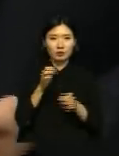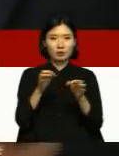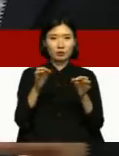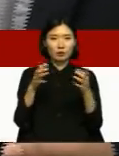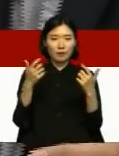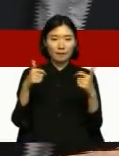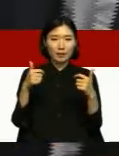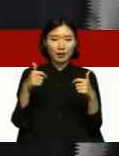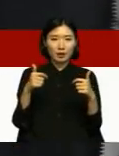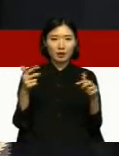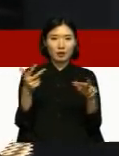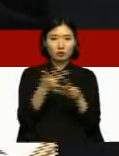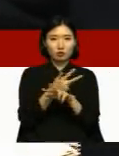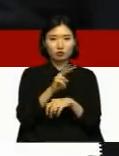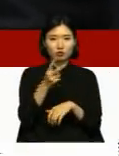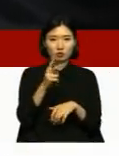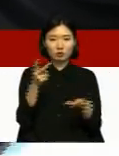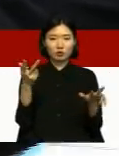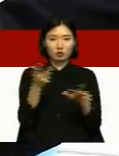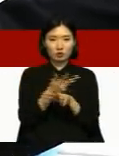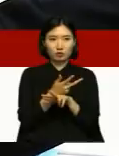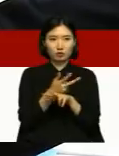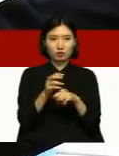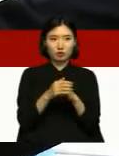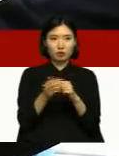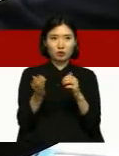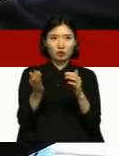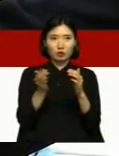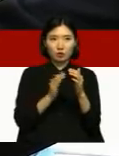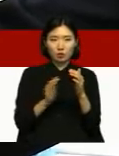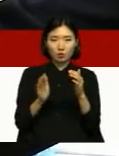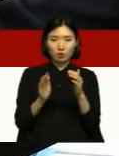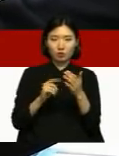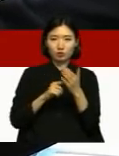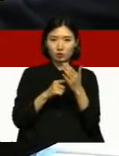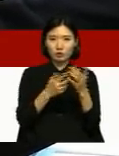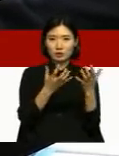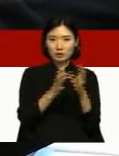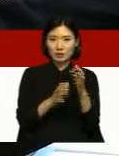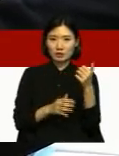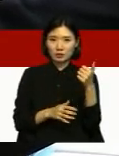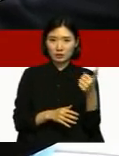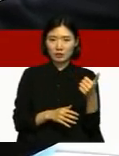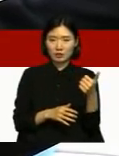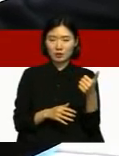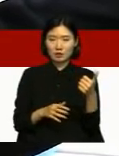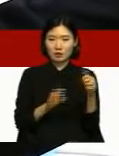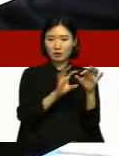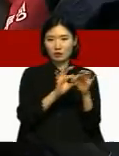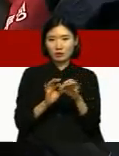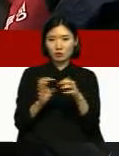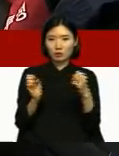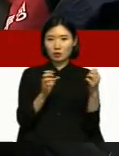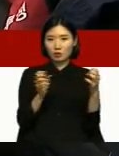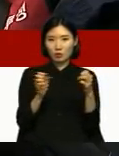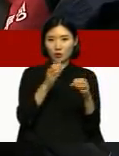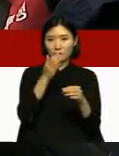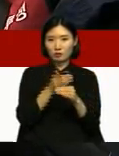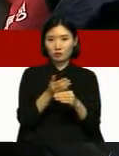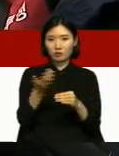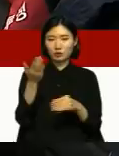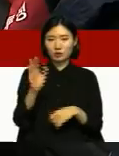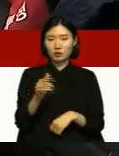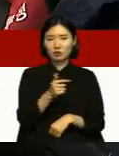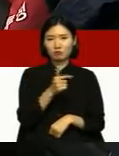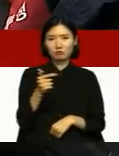격주로 국토부 500 추진 김규철 단장하고 예 계속 얘기를 하고 있습니다마는 에